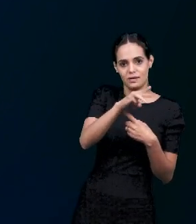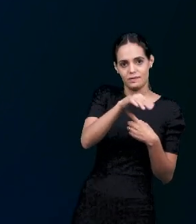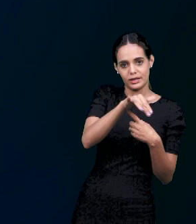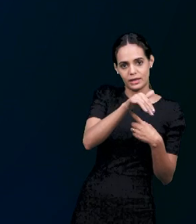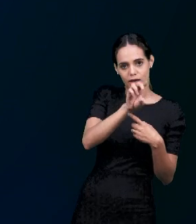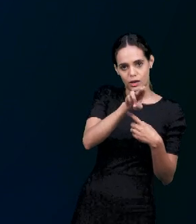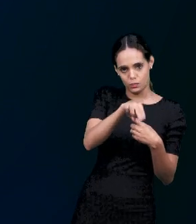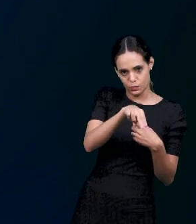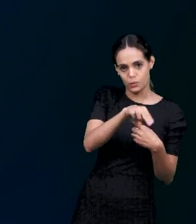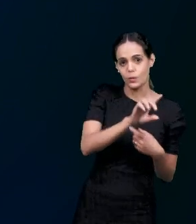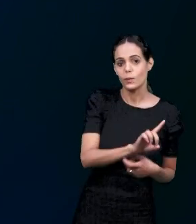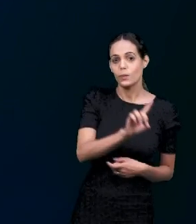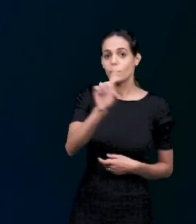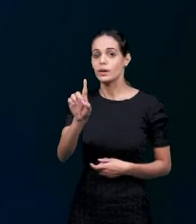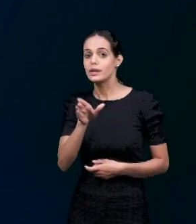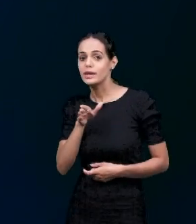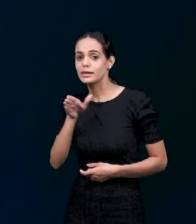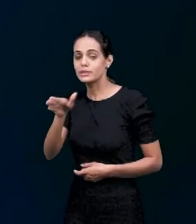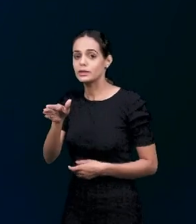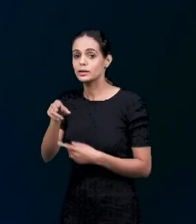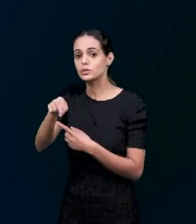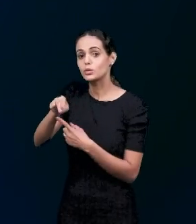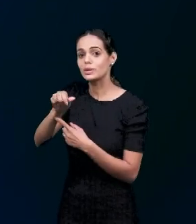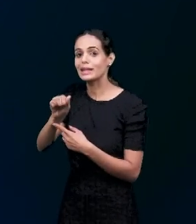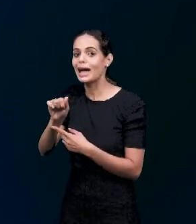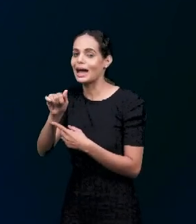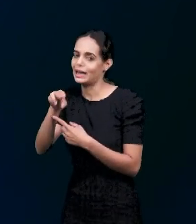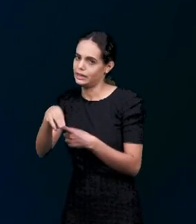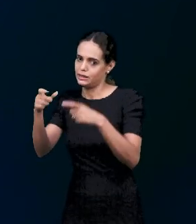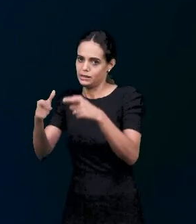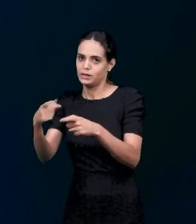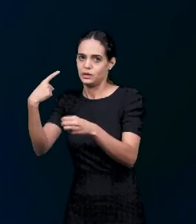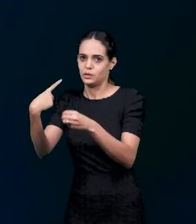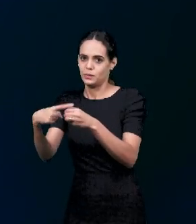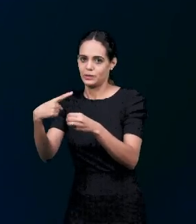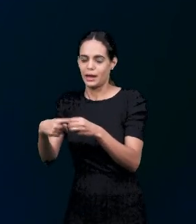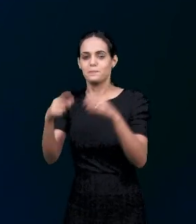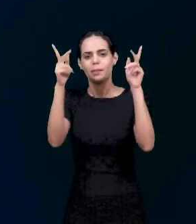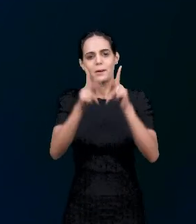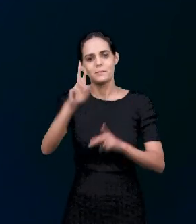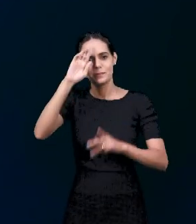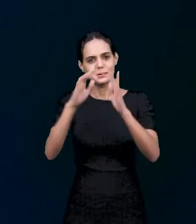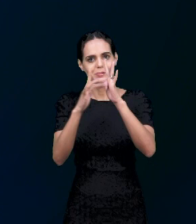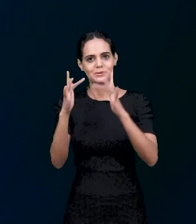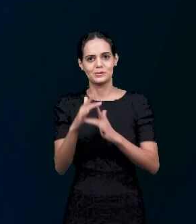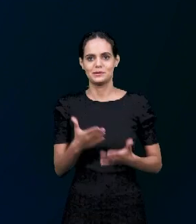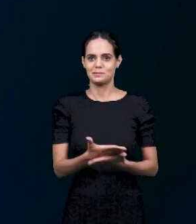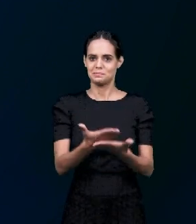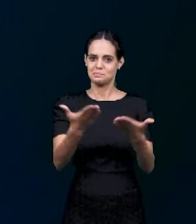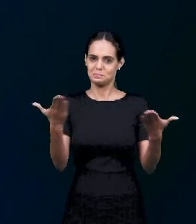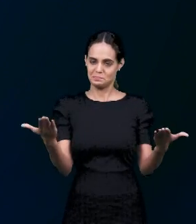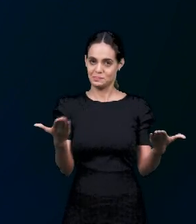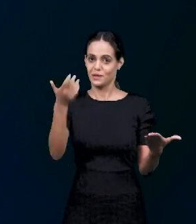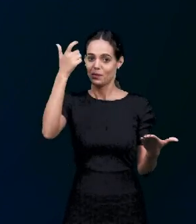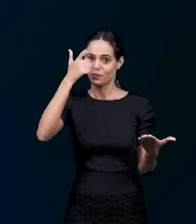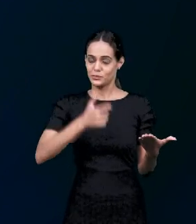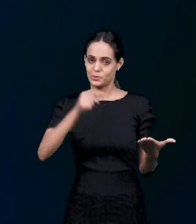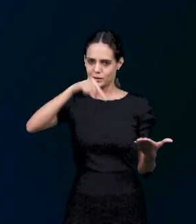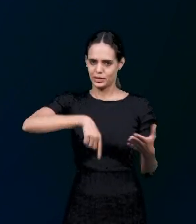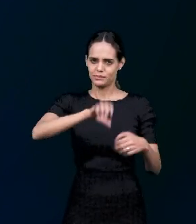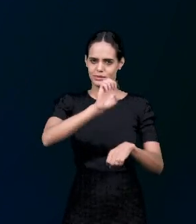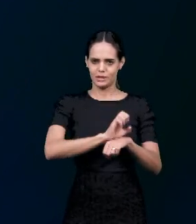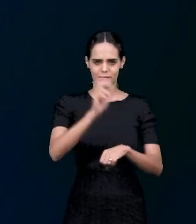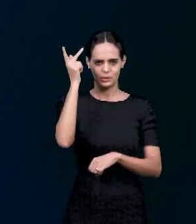et entrait dans la ville de Naïm, verset 11. La paix du Seigneur, mes frères. Je m'appelle Pedro, je suis de l'église Saúde, à São